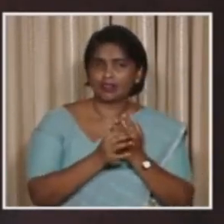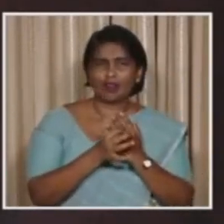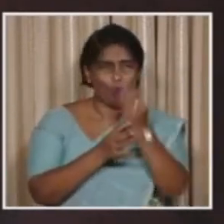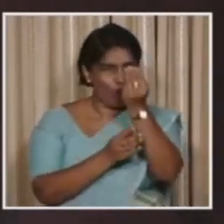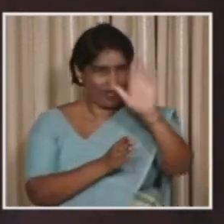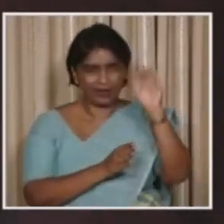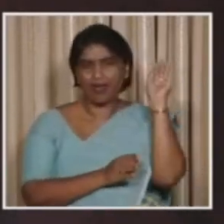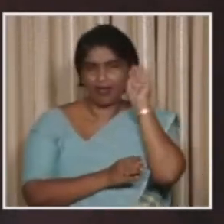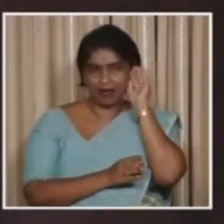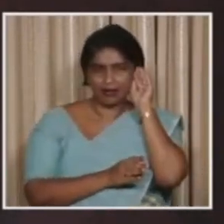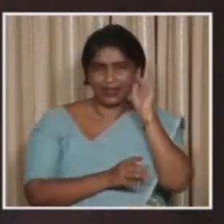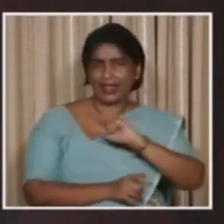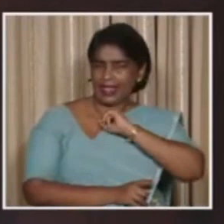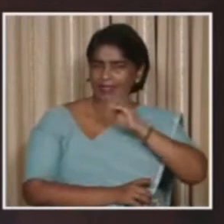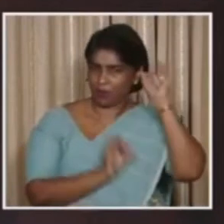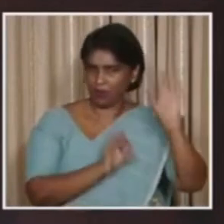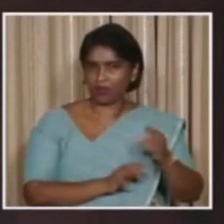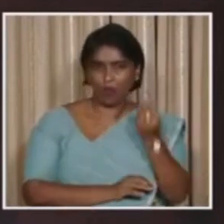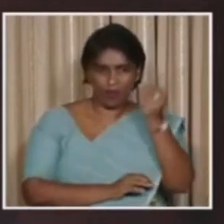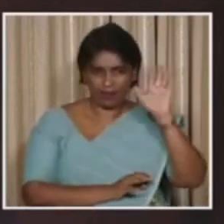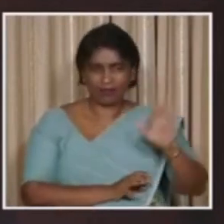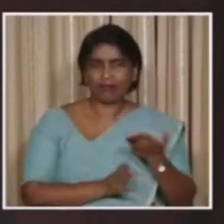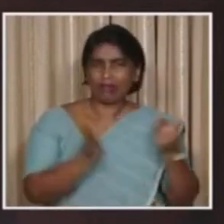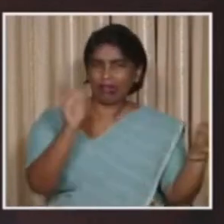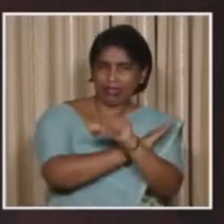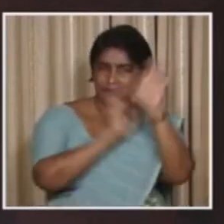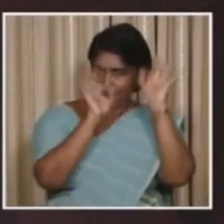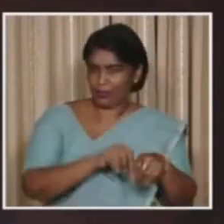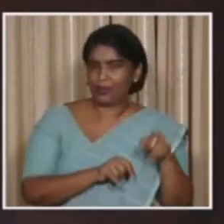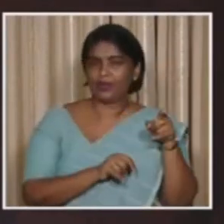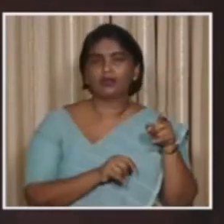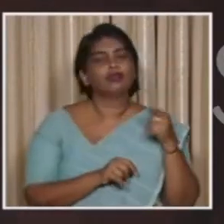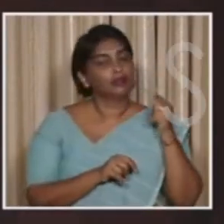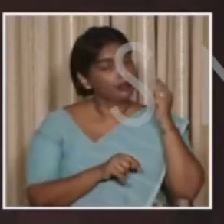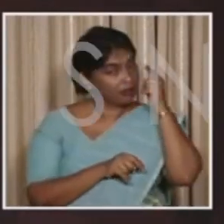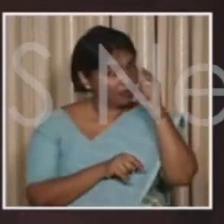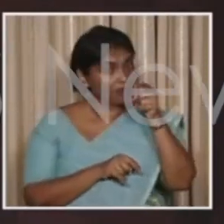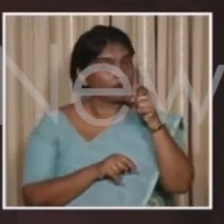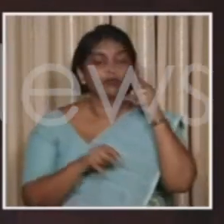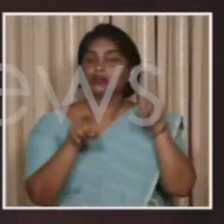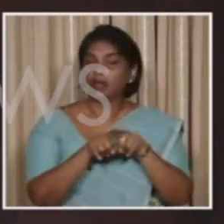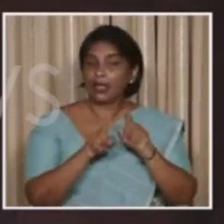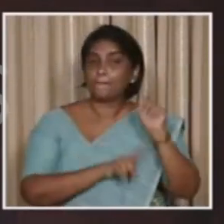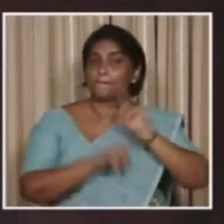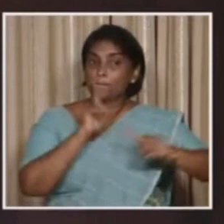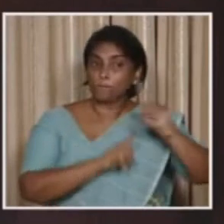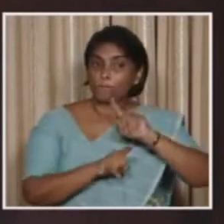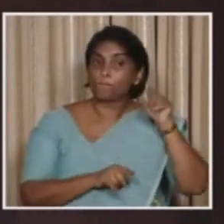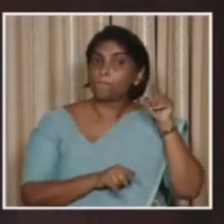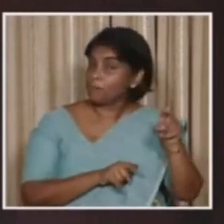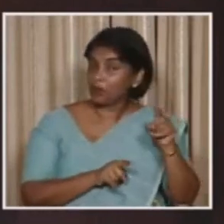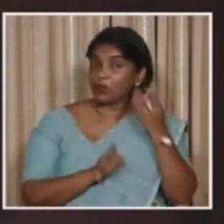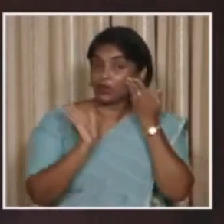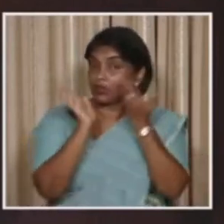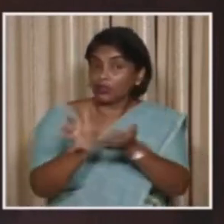අහගෙන ගොට්ටල් නැතුව අහගෙන ඉන්න. පොඩ්ඩක් ඉන්න ගොට්ටල් නැතුව එතකොට එතුමා පාර්ලිමේන්තුවට